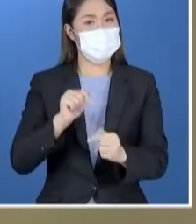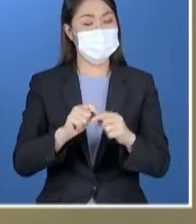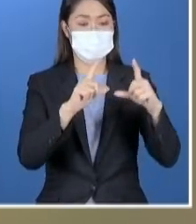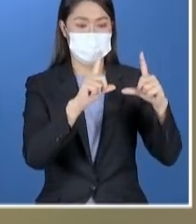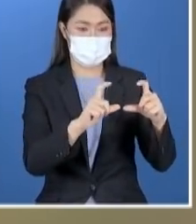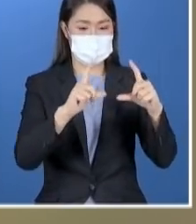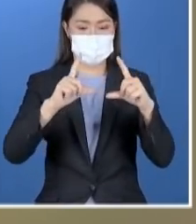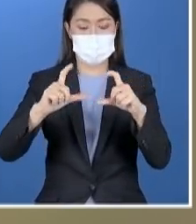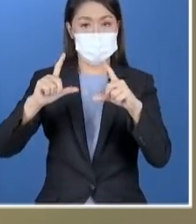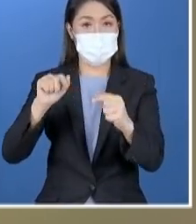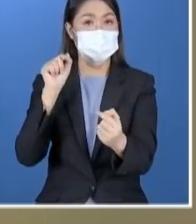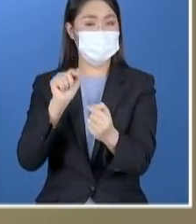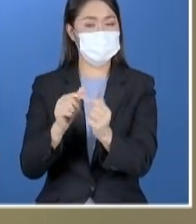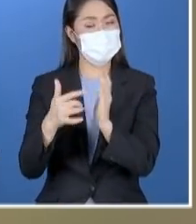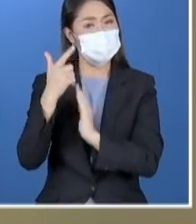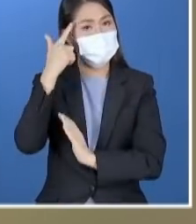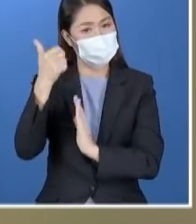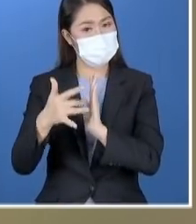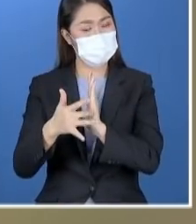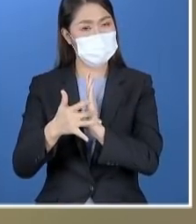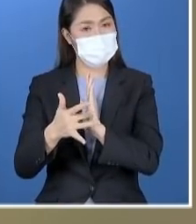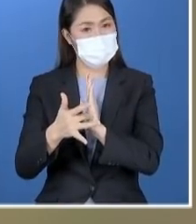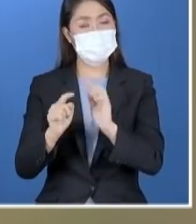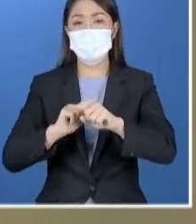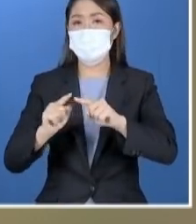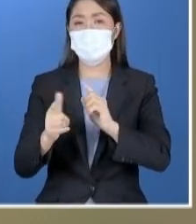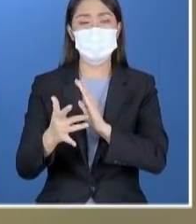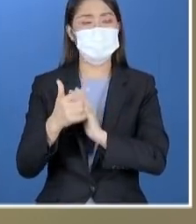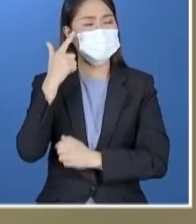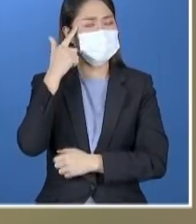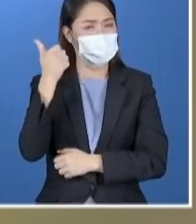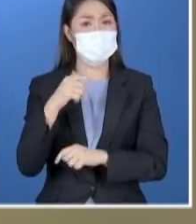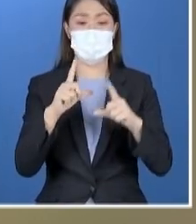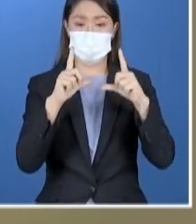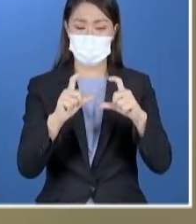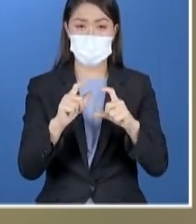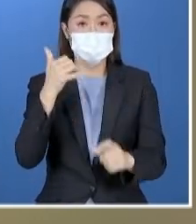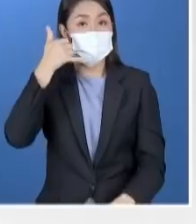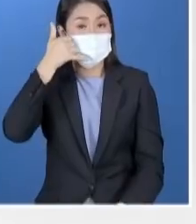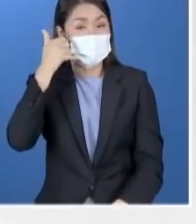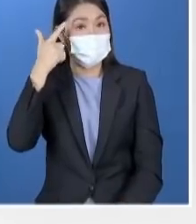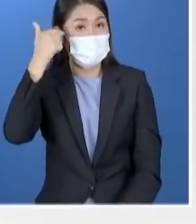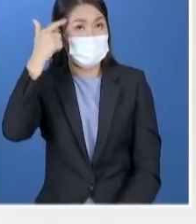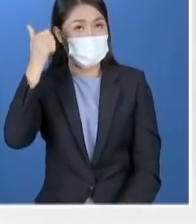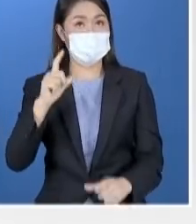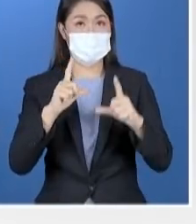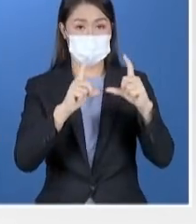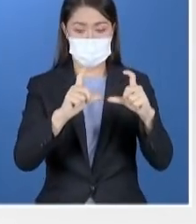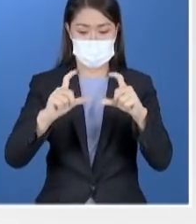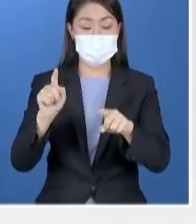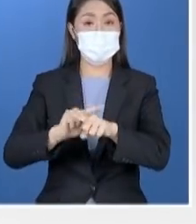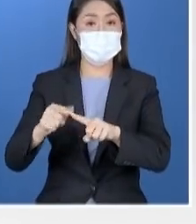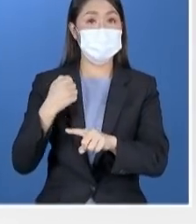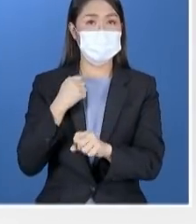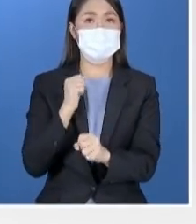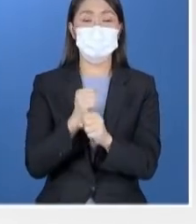ภาพแล้วก็เกี่ยวกับเรื่องเทคโนโลยีดิจิตอลเขาก็ให้ความรู้เหมือนกันนะคะว่าปกติแล้วกล้องสมาร์ทโฟนอะกล้องแบบที่เราใช้งานกันนี่แหละค่